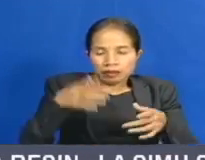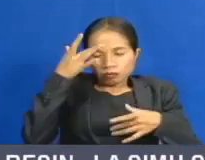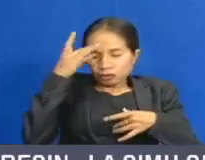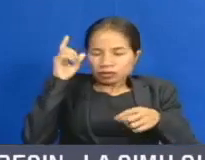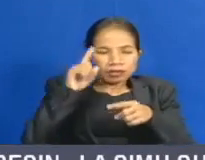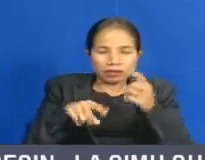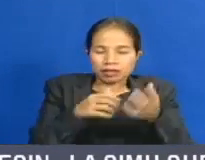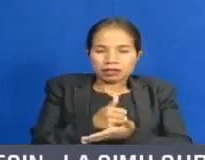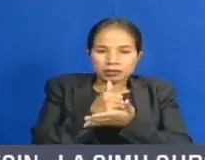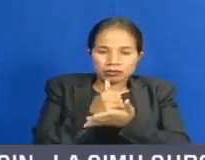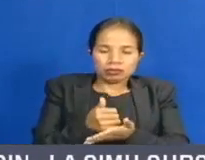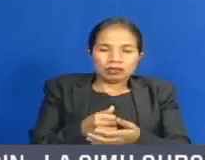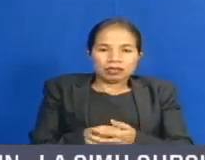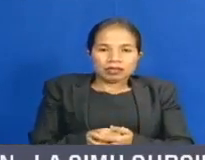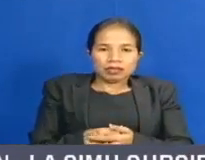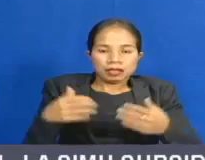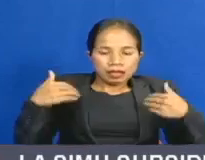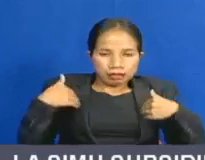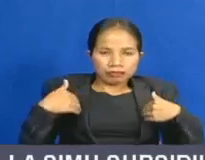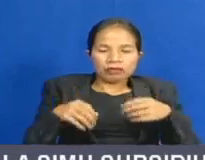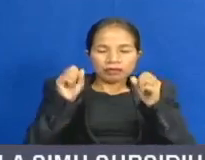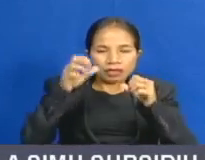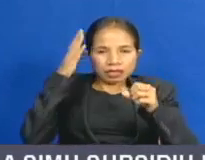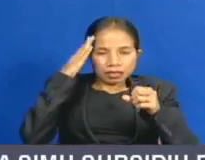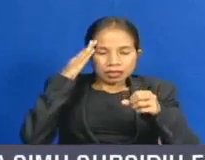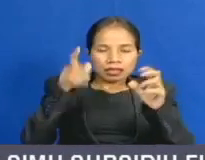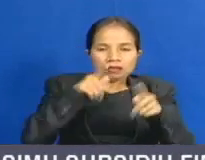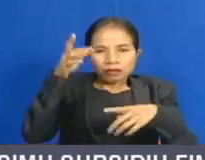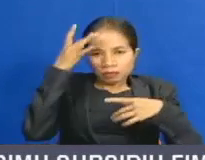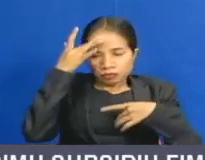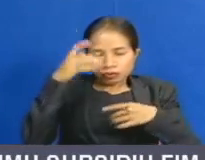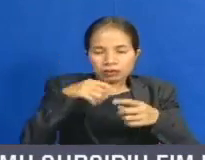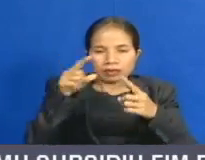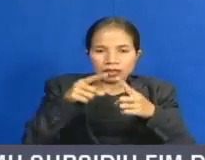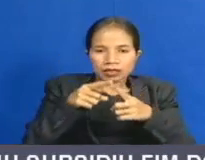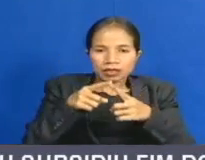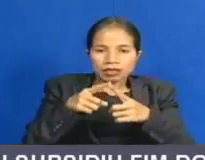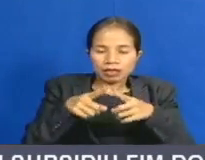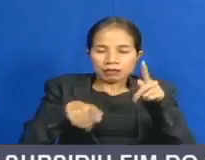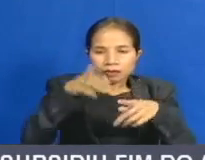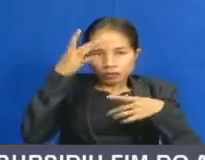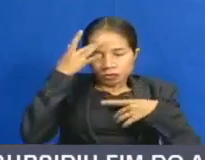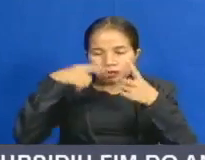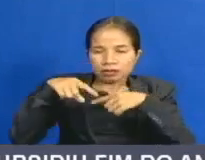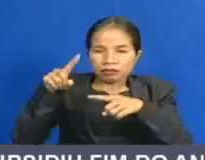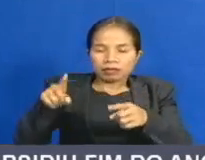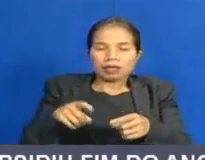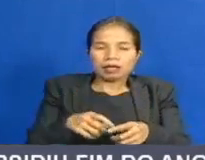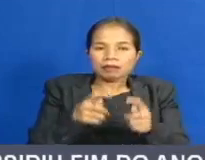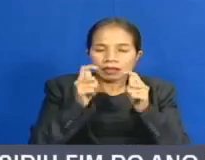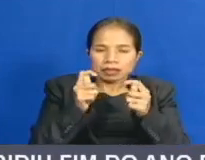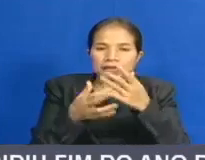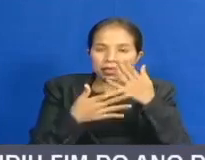Guido Valadares, ita iha kultur ona, nebe ita bela hatene, dan oh pasientene, ita wanghira pasien tamamai, ita amiha sairan, asli ini kabentasa, karuka